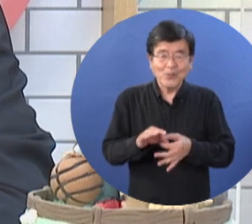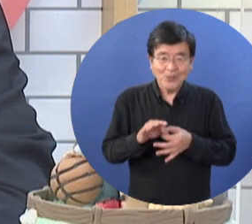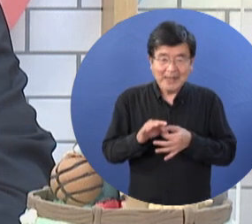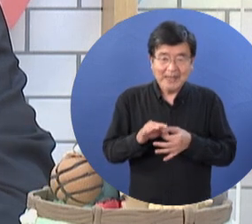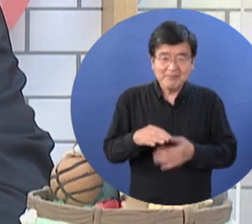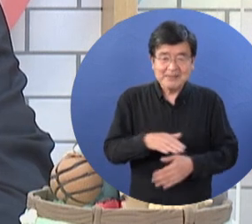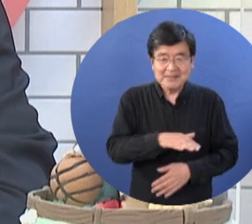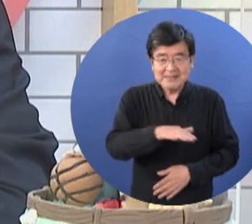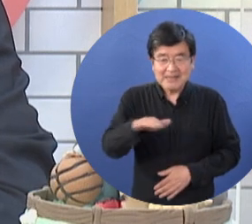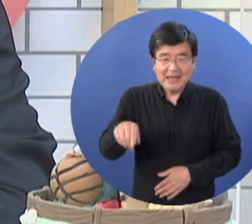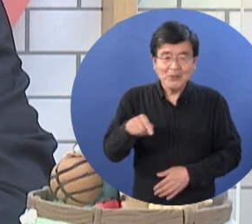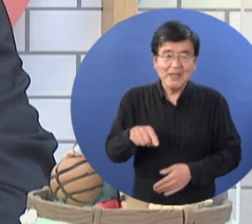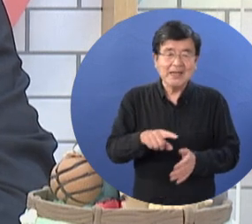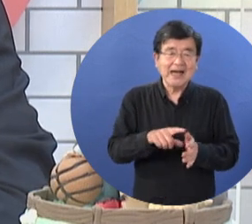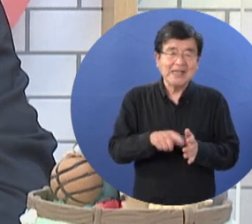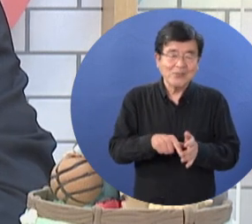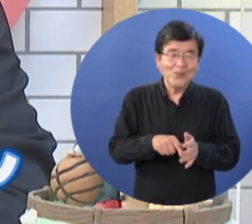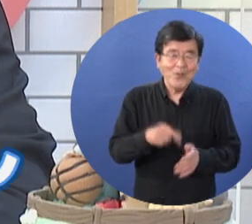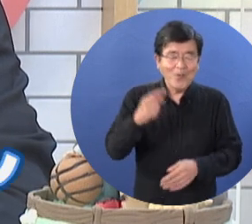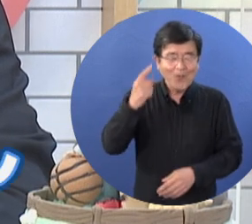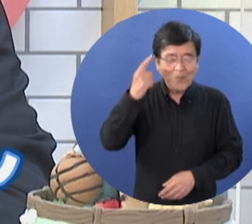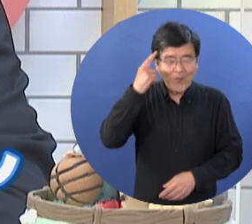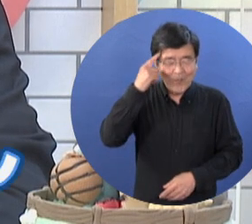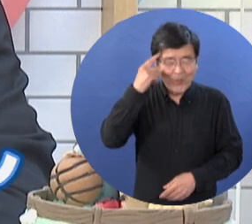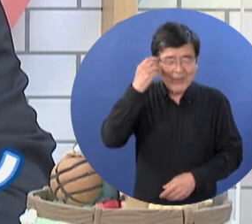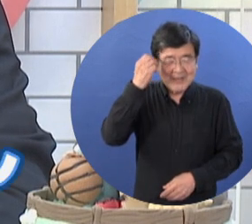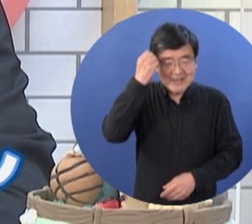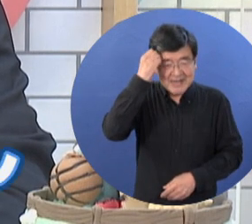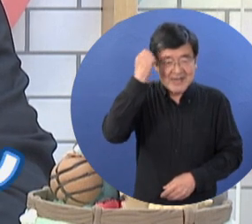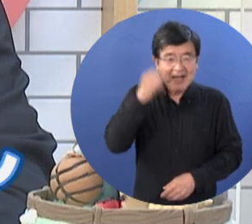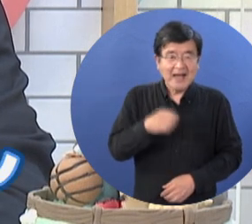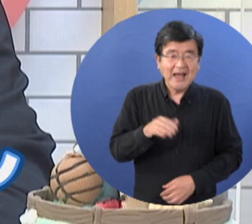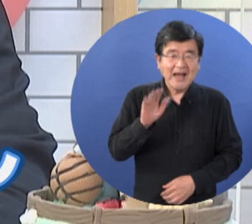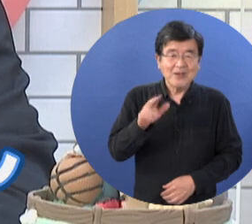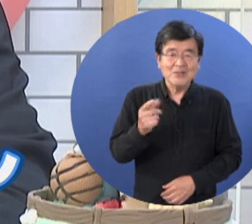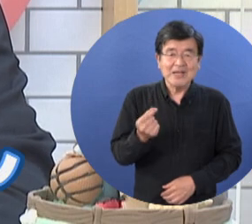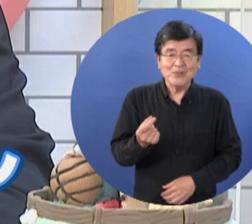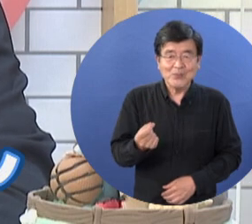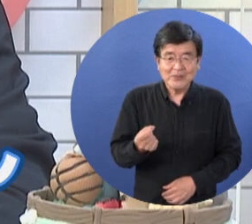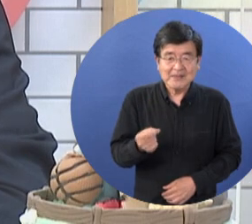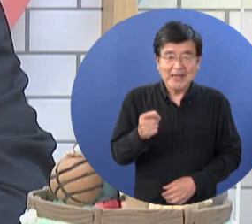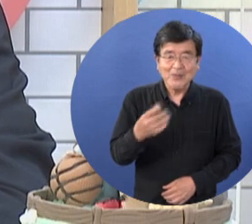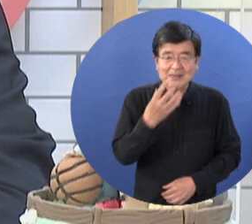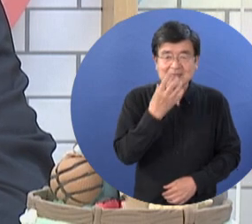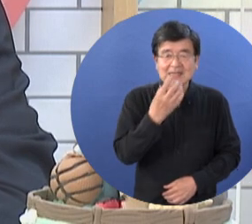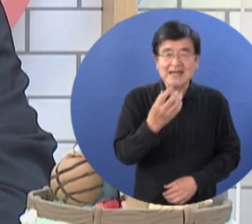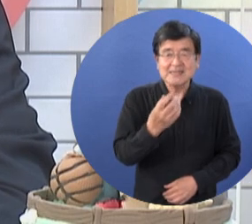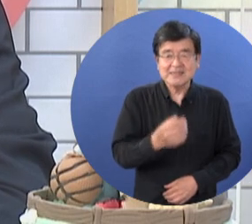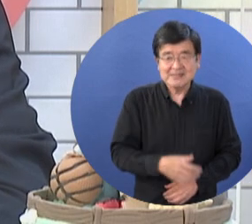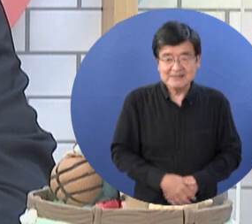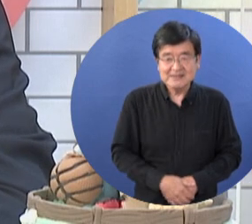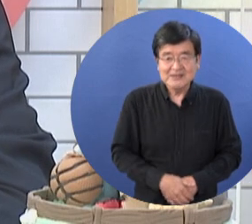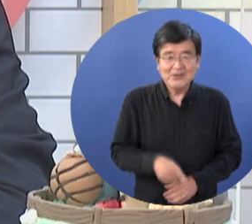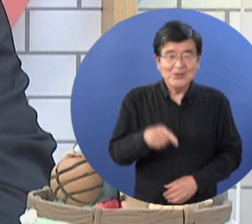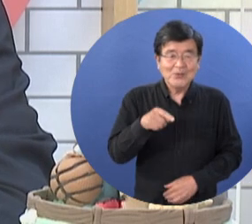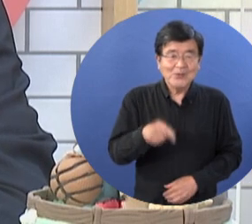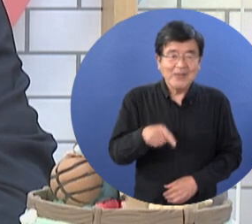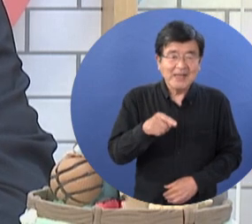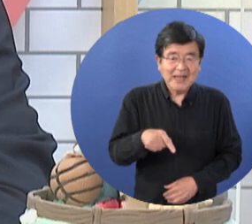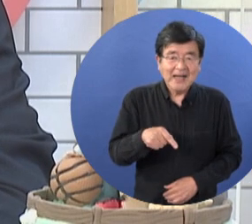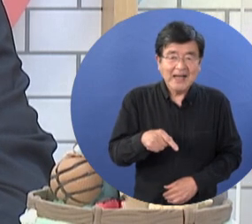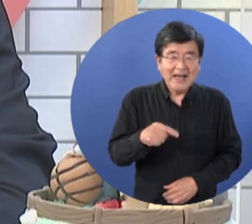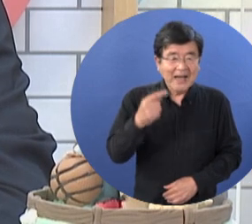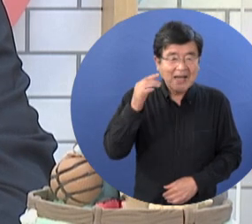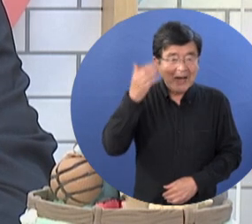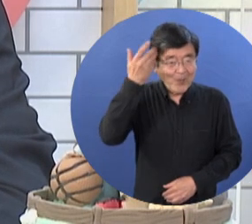きの時代やったやろうから、ねね、みんなそれなりに思い出があるでしょうし、あの新幹線、はい、うん、それがこうねなんか憧れの